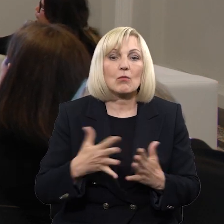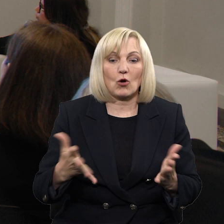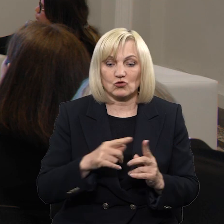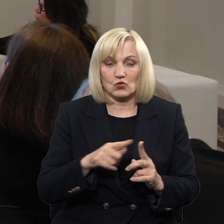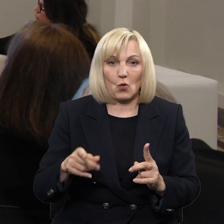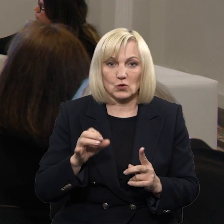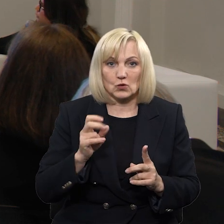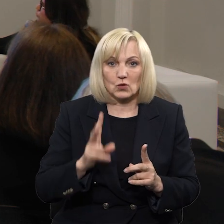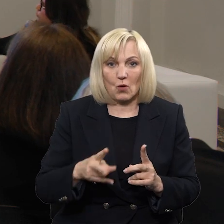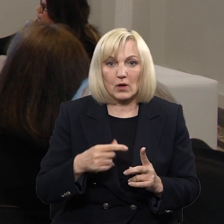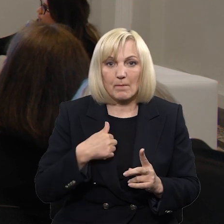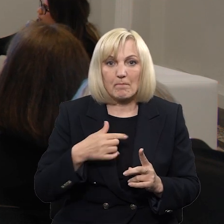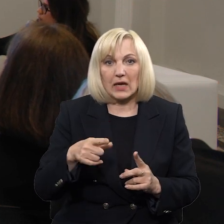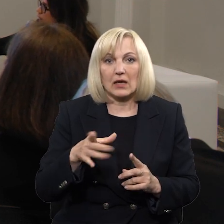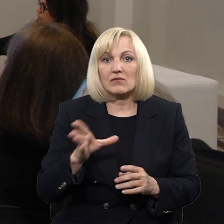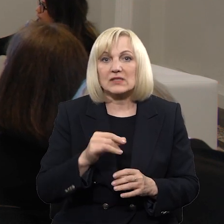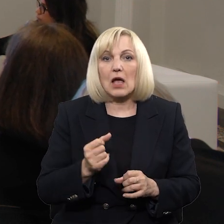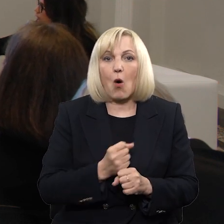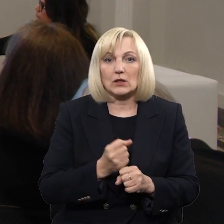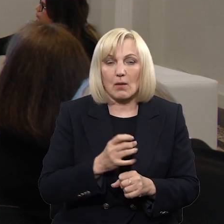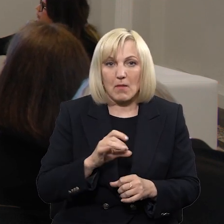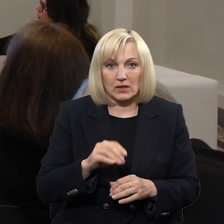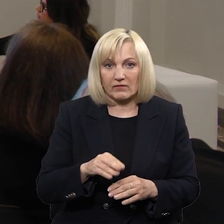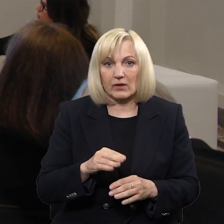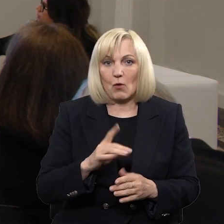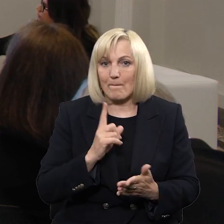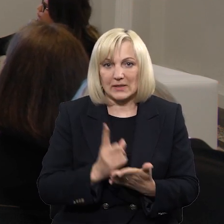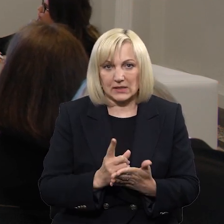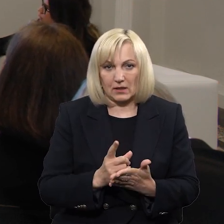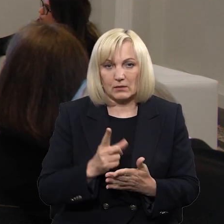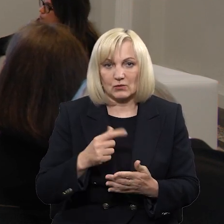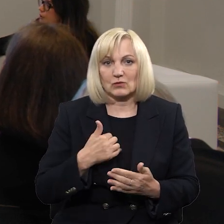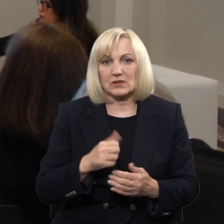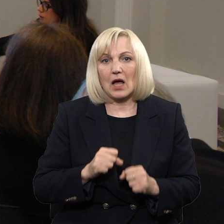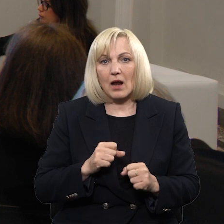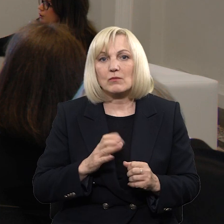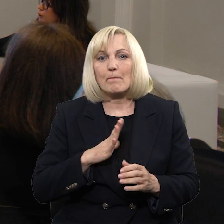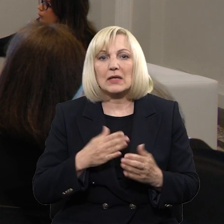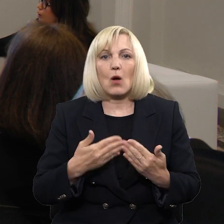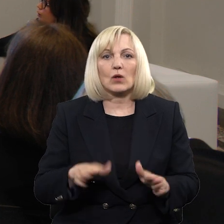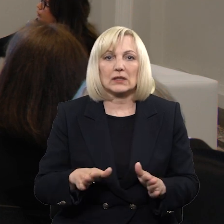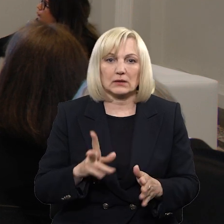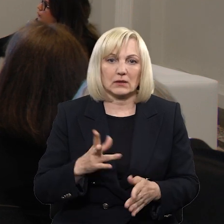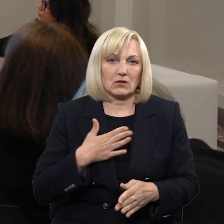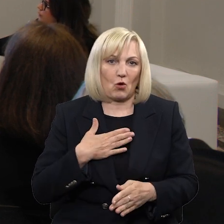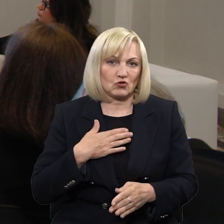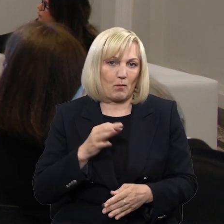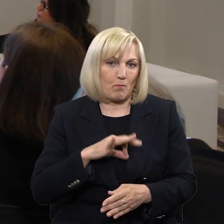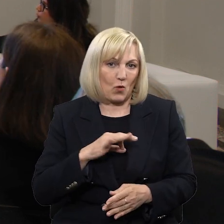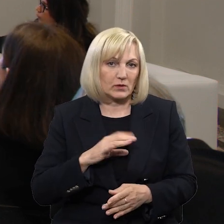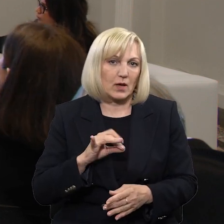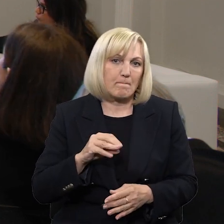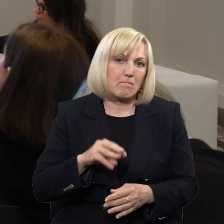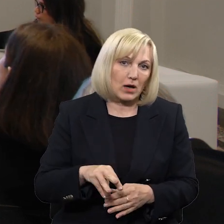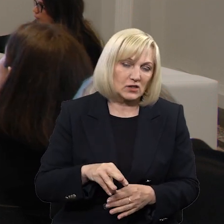небольшой срок и мы их всех обрабатываем отрабатываем обязательно потому что стараемся быть открытыми к нашим пользователям